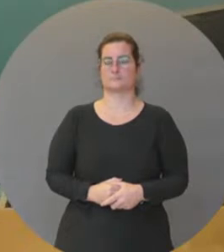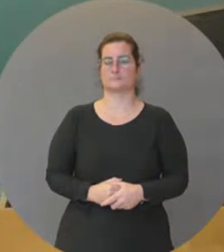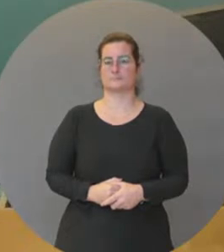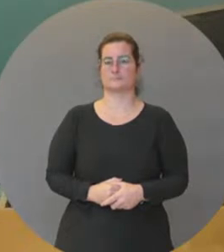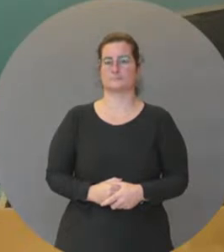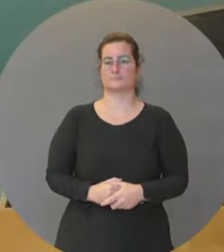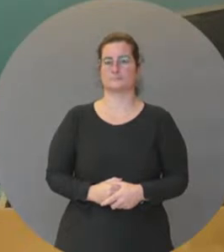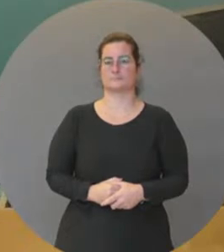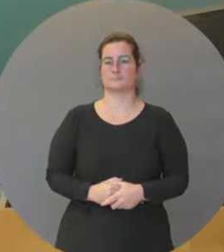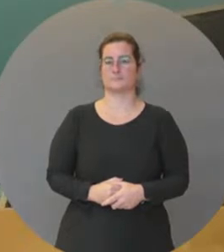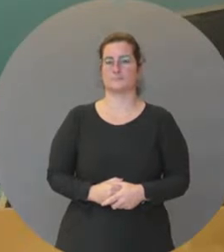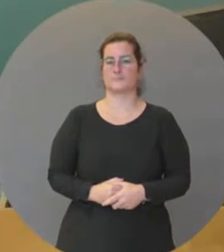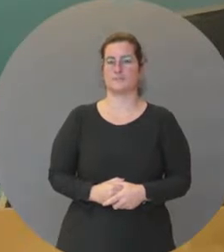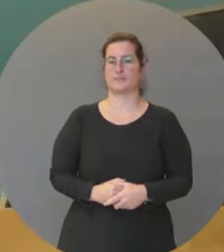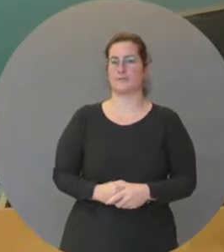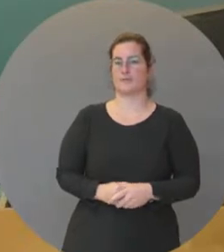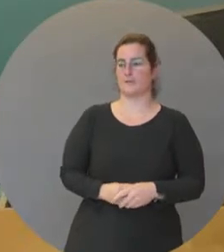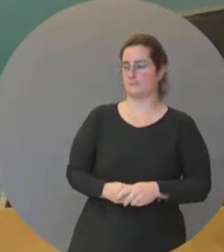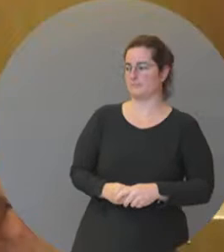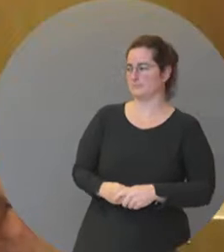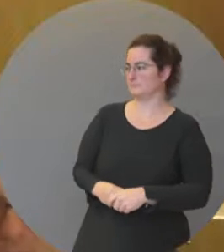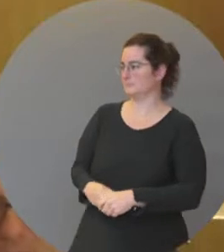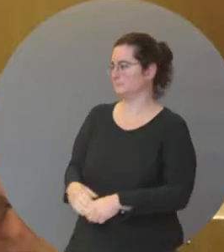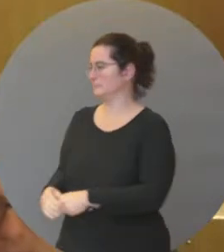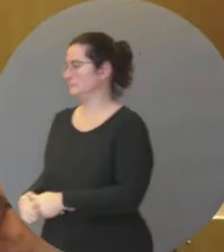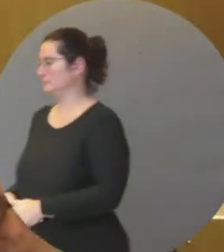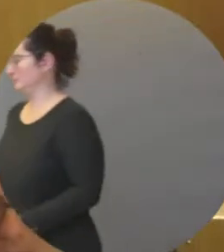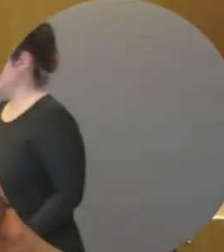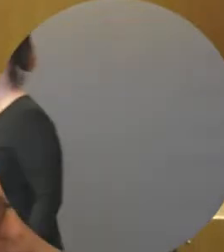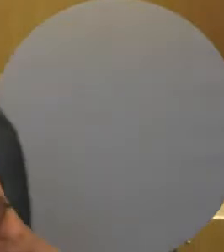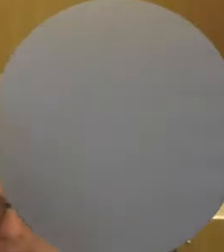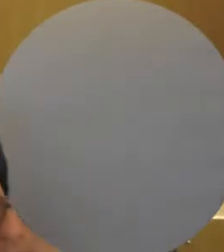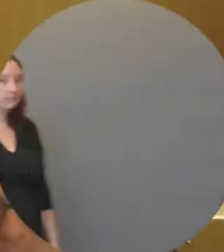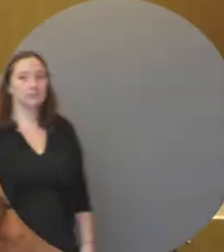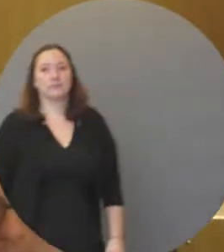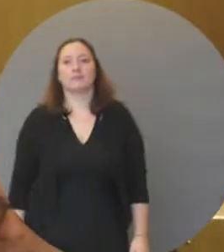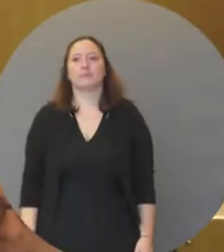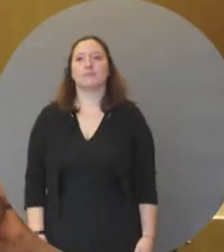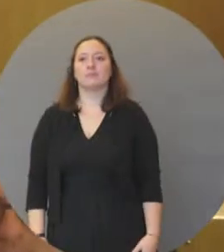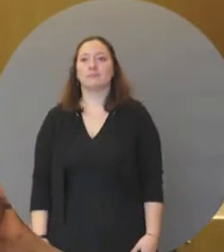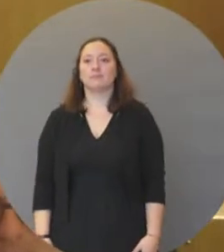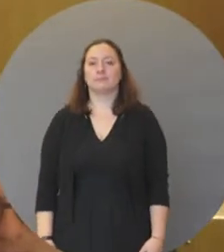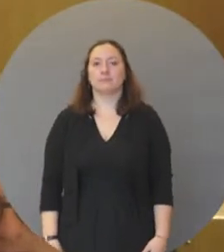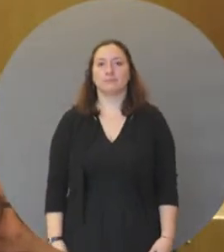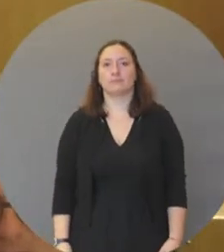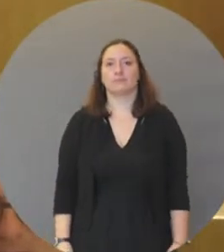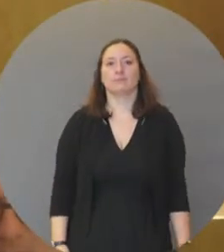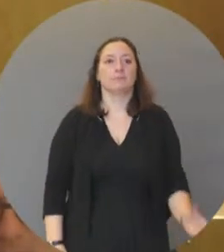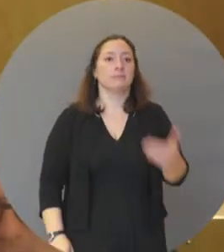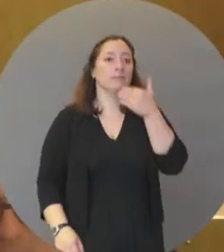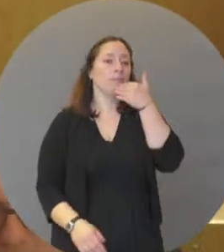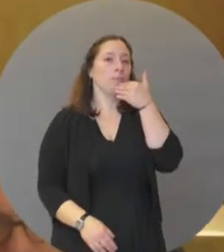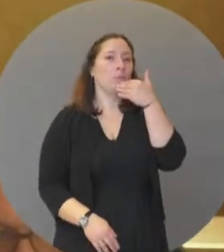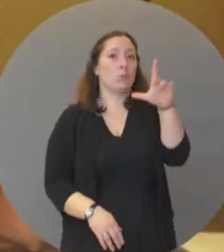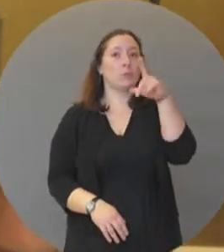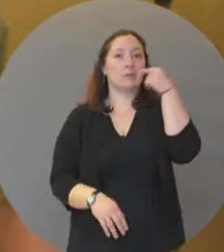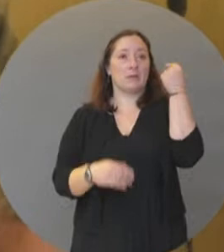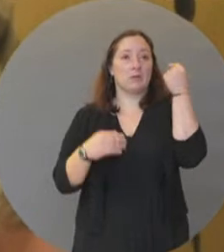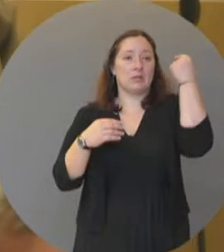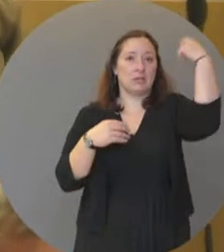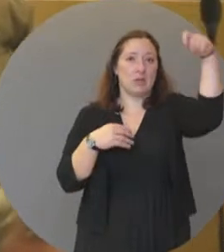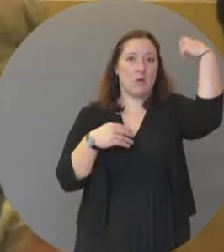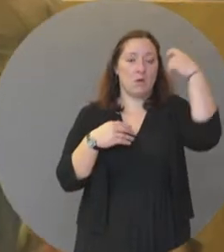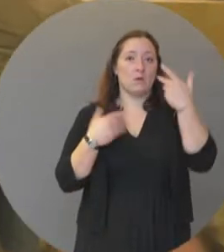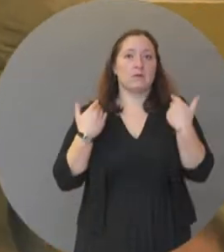merci beaucoup monsieur le Président nous vous avons questionné par deux fois concernant la mise à disposition